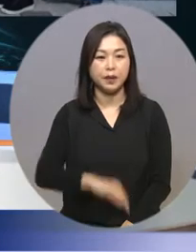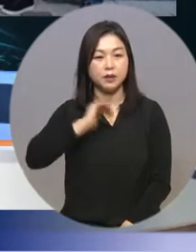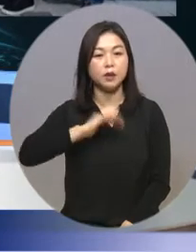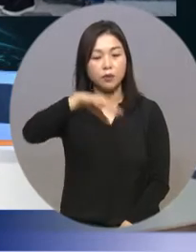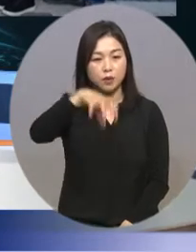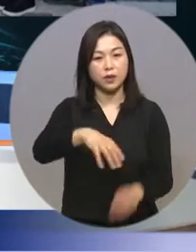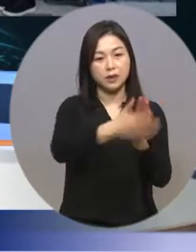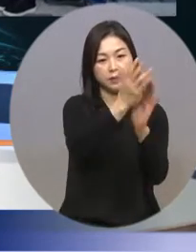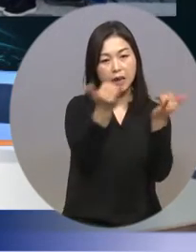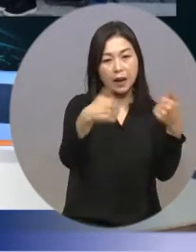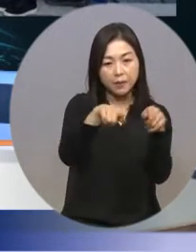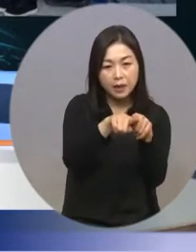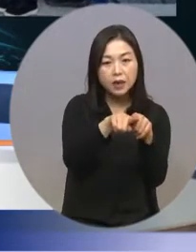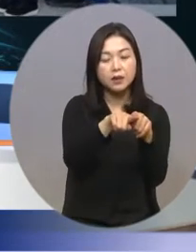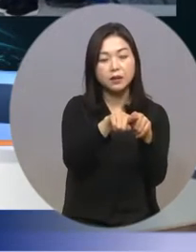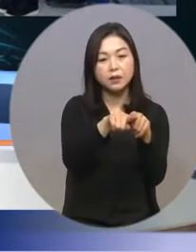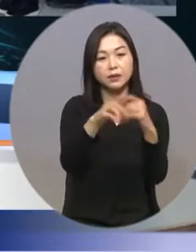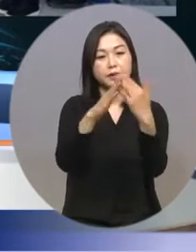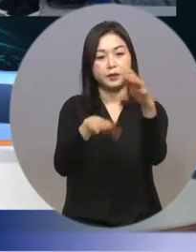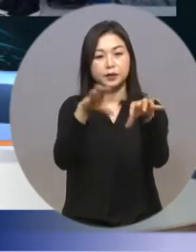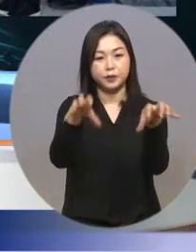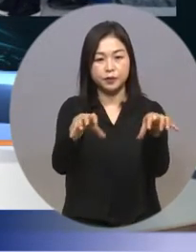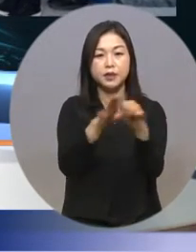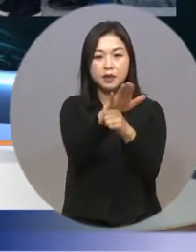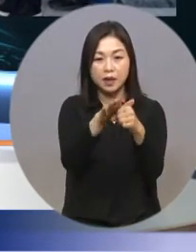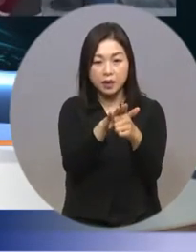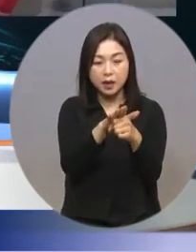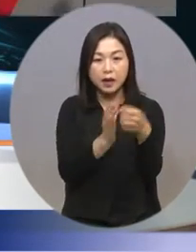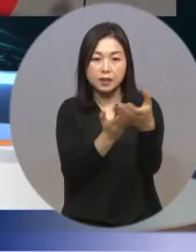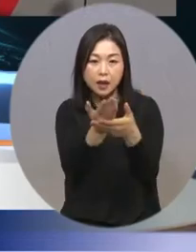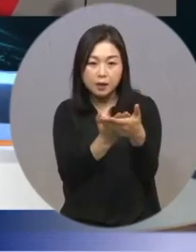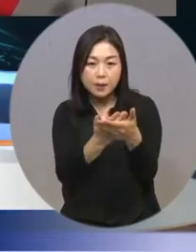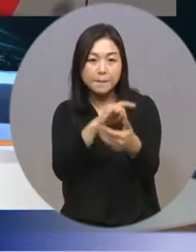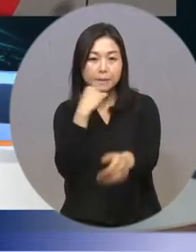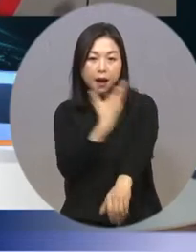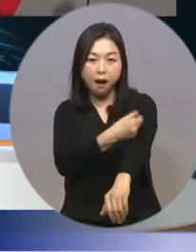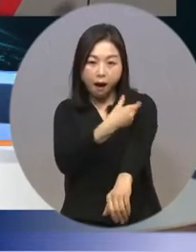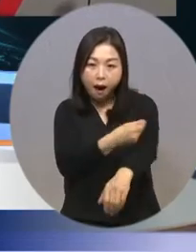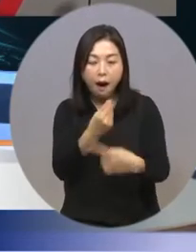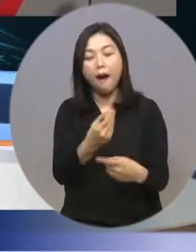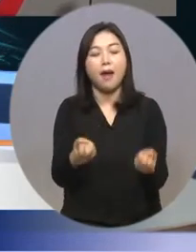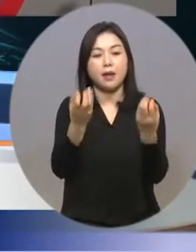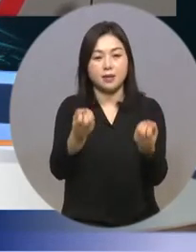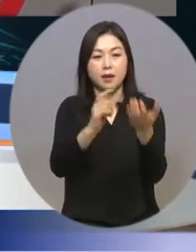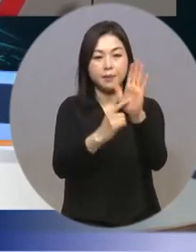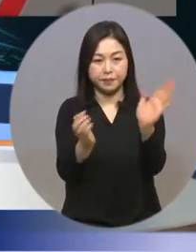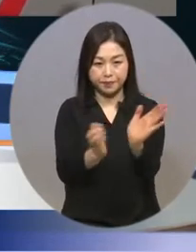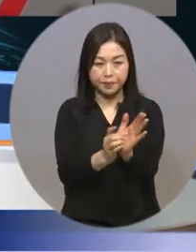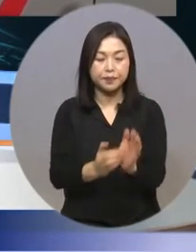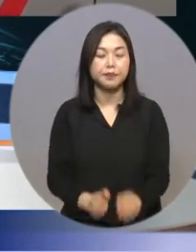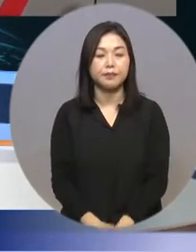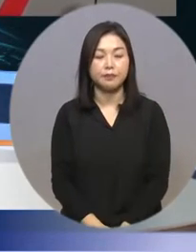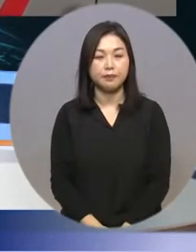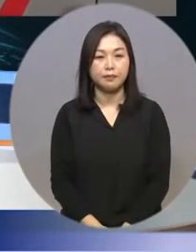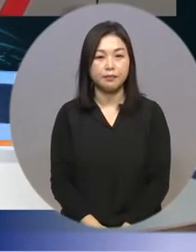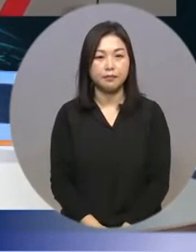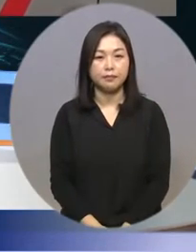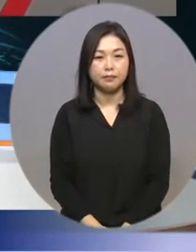의정부에서 시민과 함께하는 이웃사랑 나눔 헌혈 캠페인이 진행됐는데요. 그 현장에 정우선 기자가